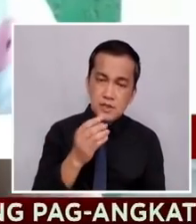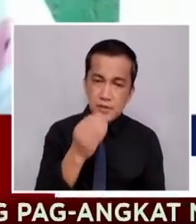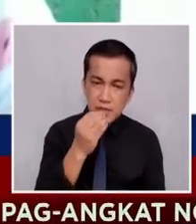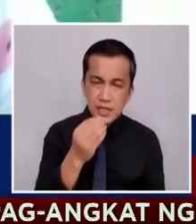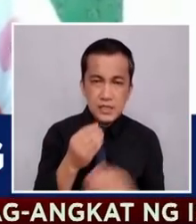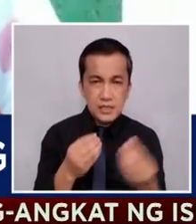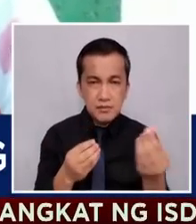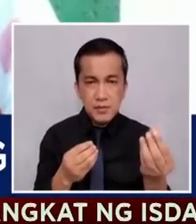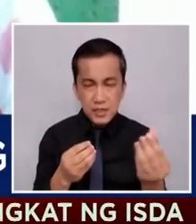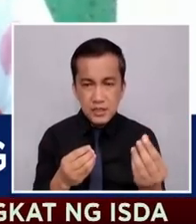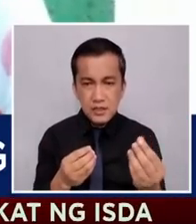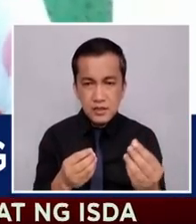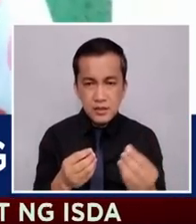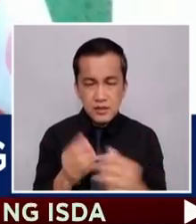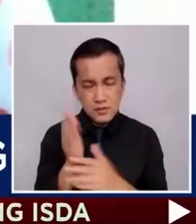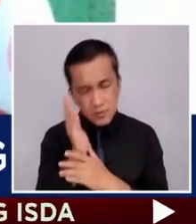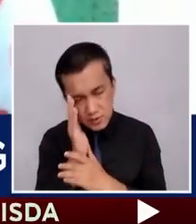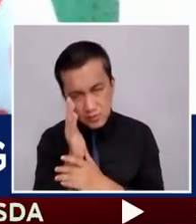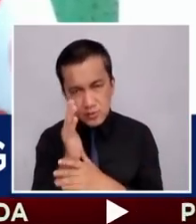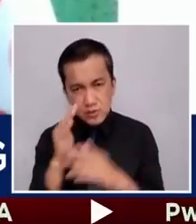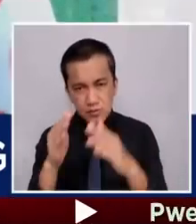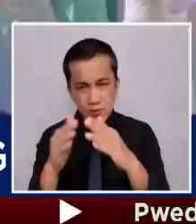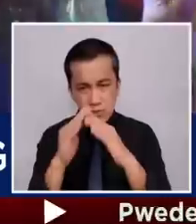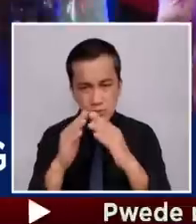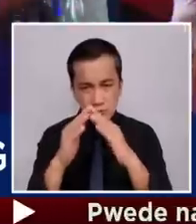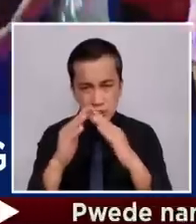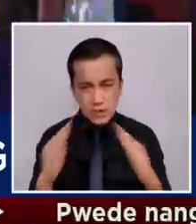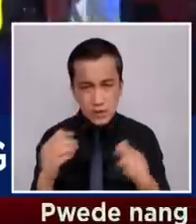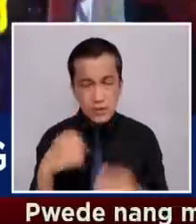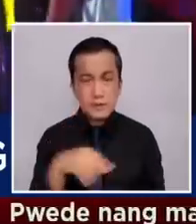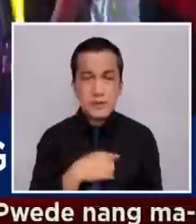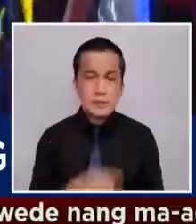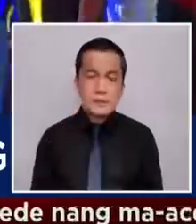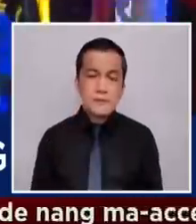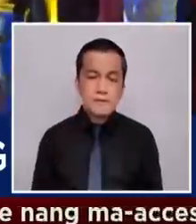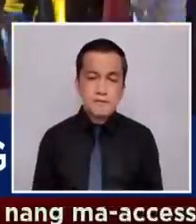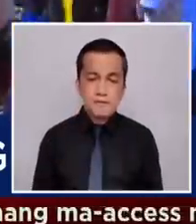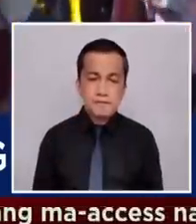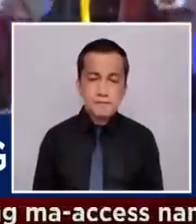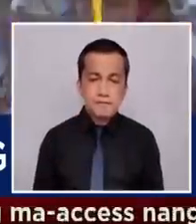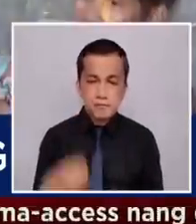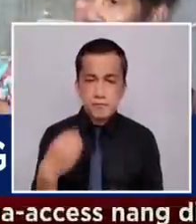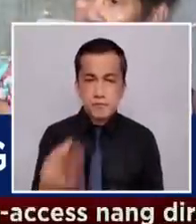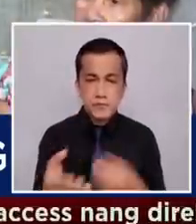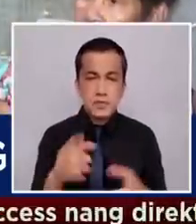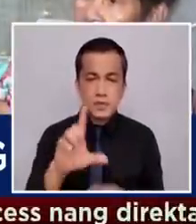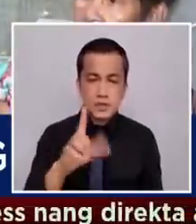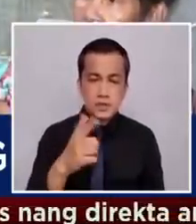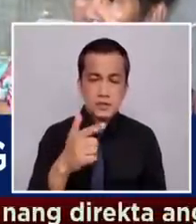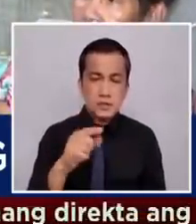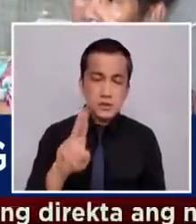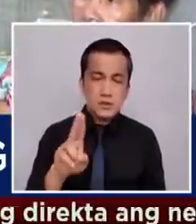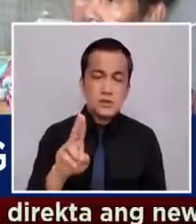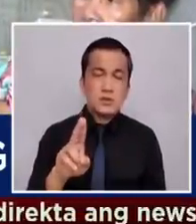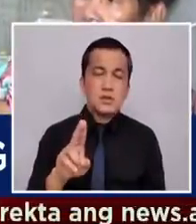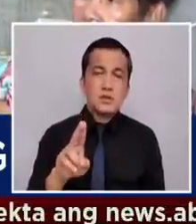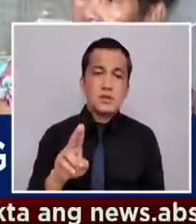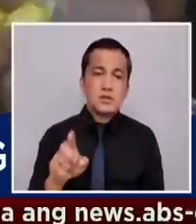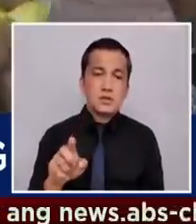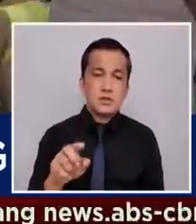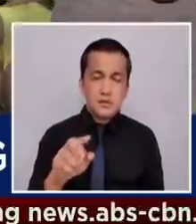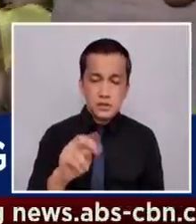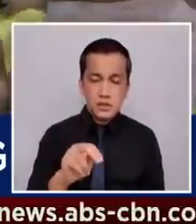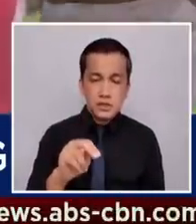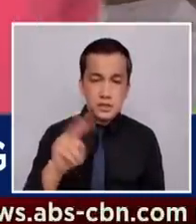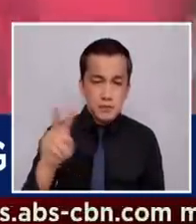po kami, buong man lang yung bahay namin. Nakapagbigay na ang lokal na pamahalaan ng Navotas